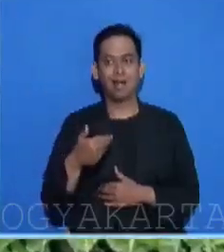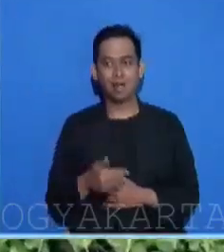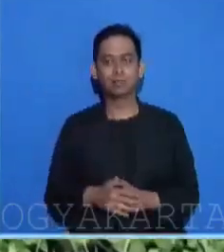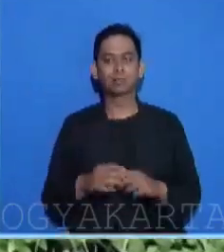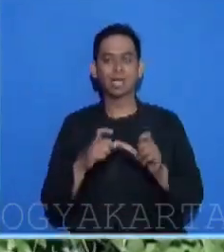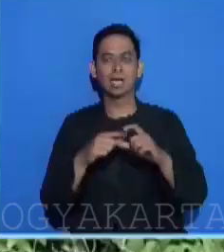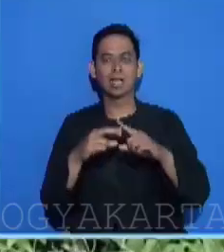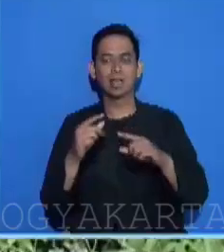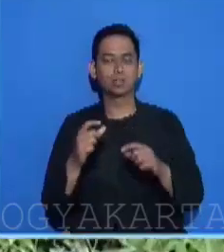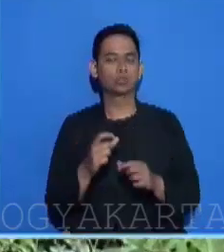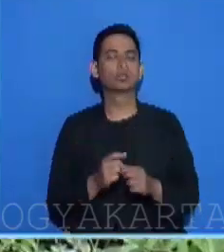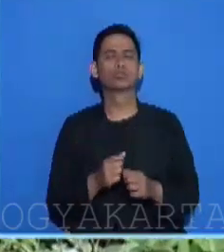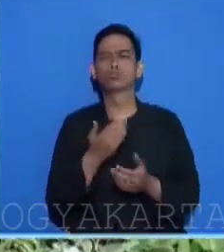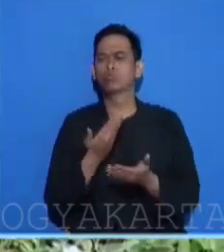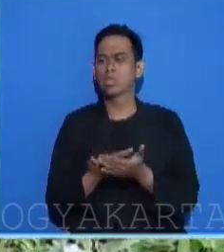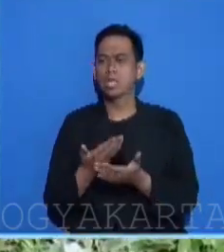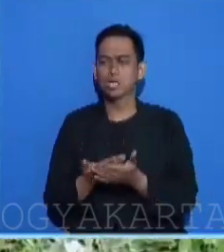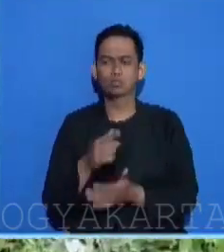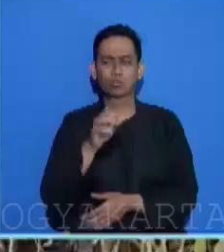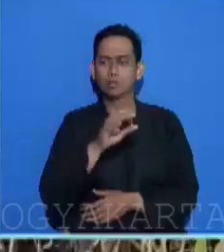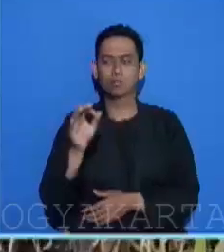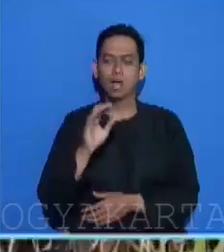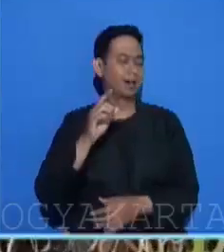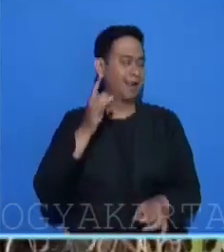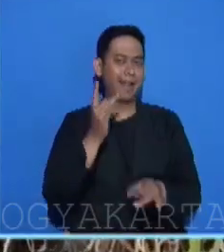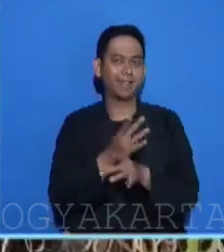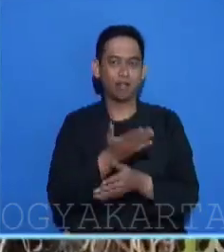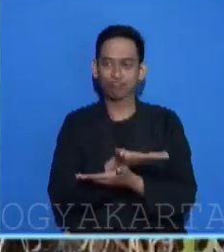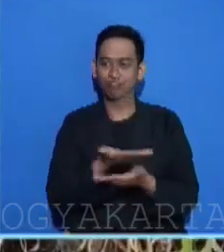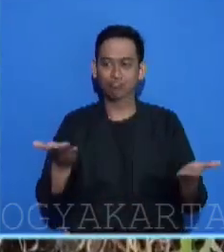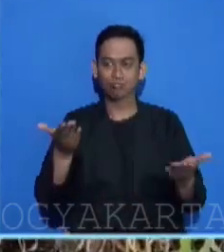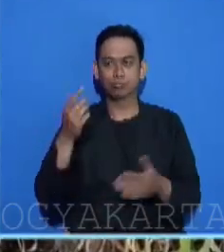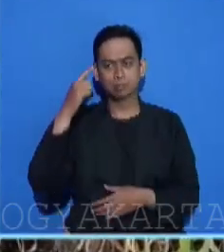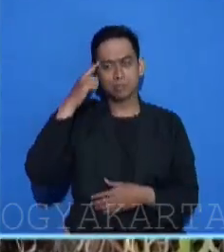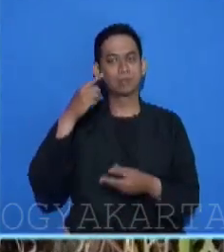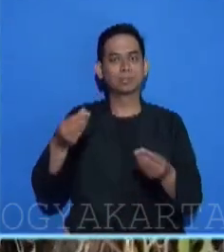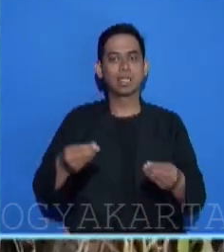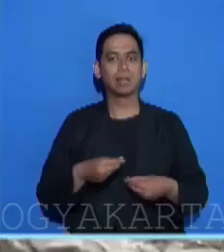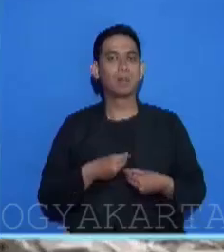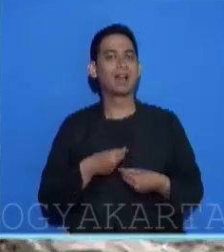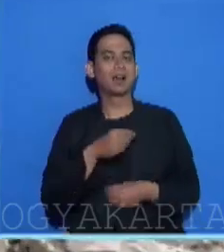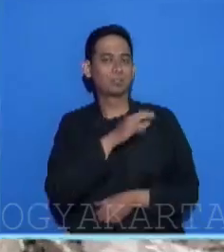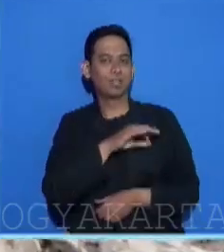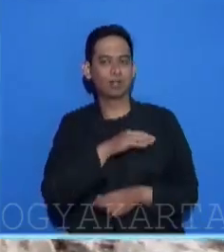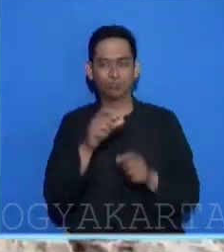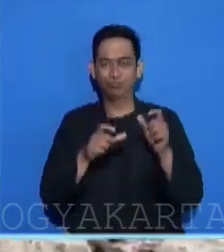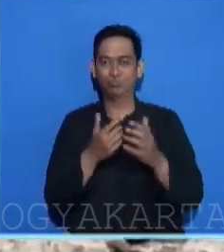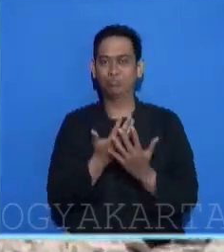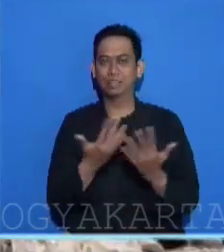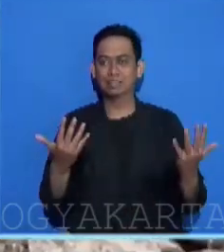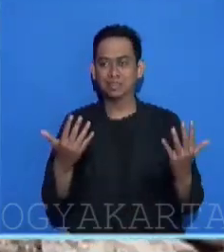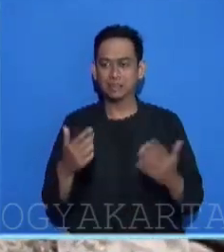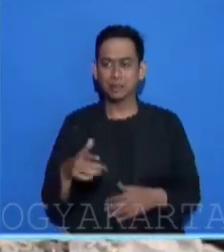lahan tidak memungut biaya sepeserpun ia beranggapan sepanjang dapat bermanfaat bagi orang banyak ia tidak merasa